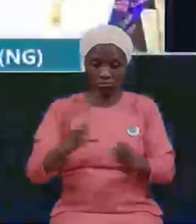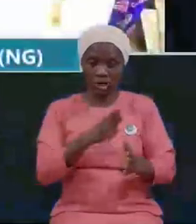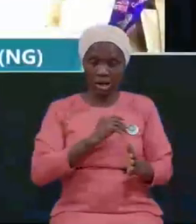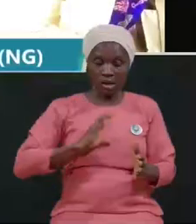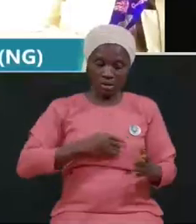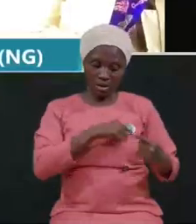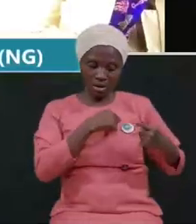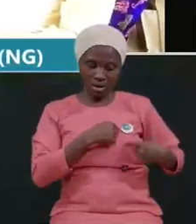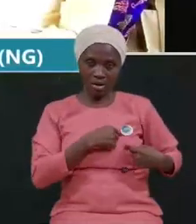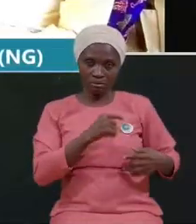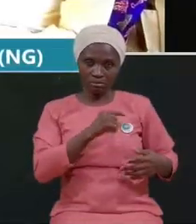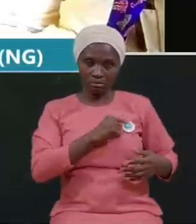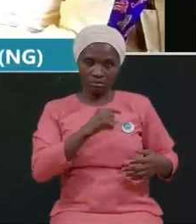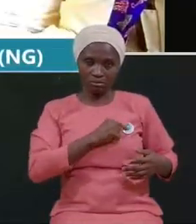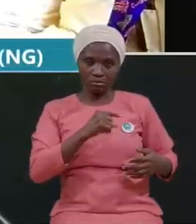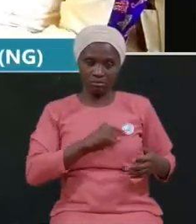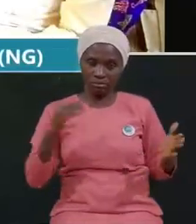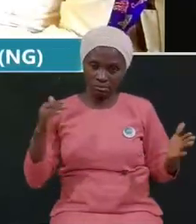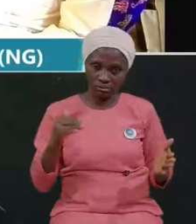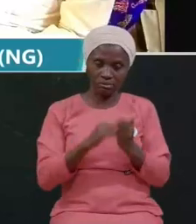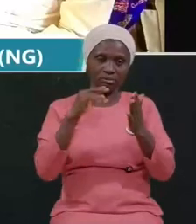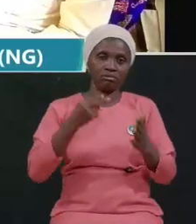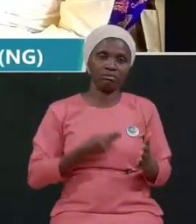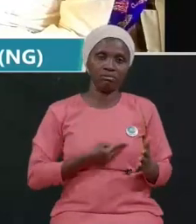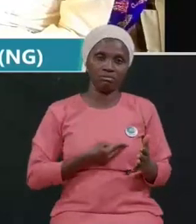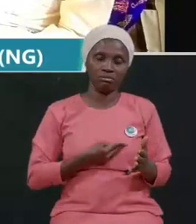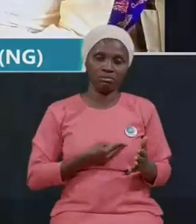Notre conscience était contre nous.